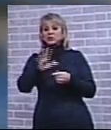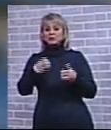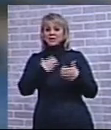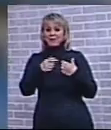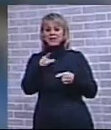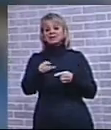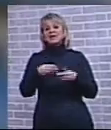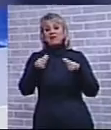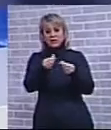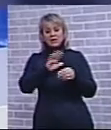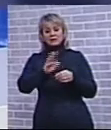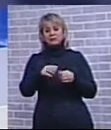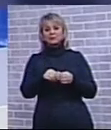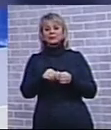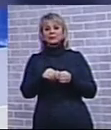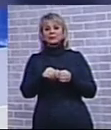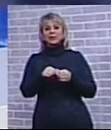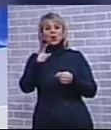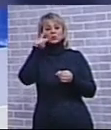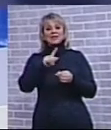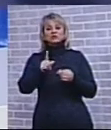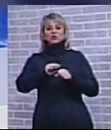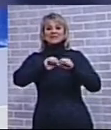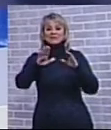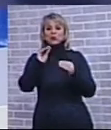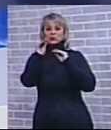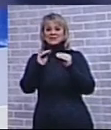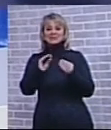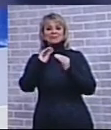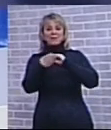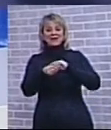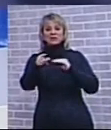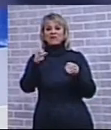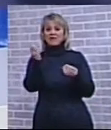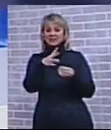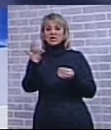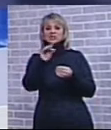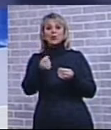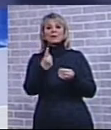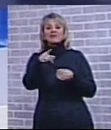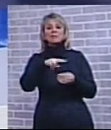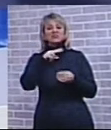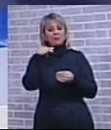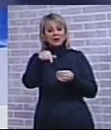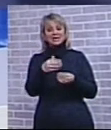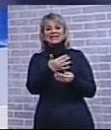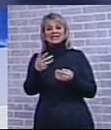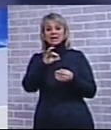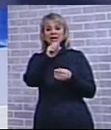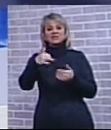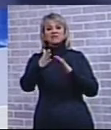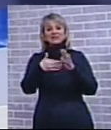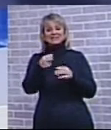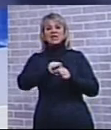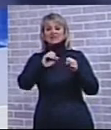на провокации. Узнав, что взрывное устройство спрятали в фонарик, ростовчане проявили бдительность и несколько раз